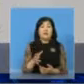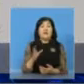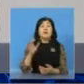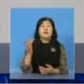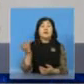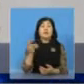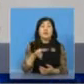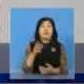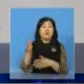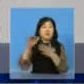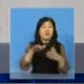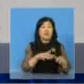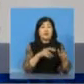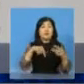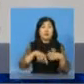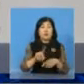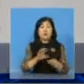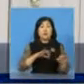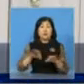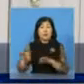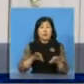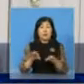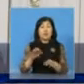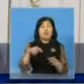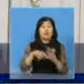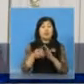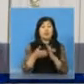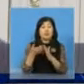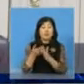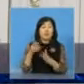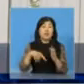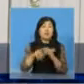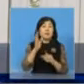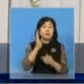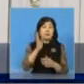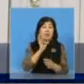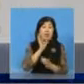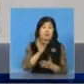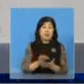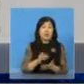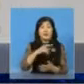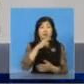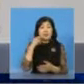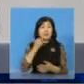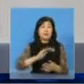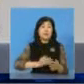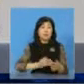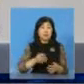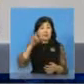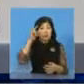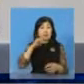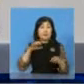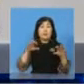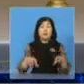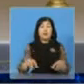IP2 теңіз жобаларын жүзеге асырудың қазіргі ахуалы мен перспективалары туралы баяндады. Ресей бизнесмені Қазақстан президентіне